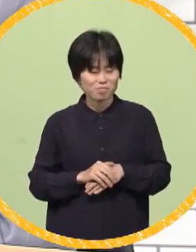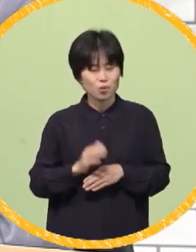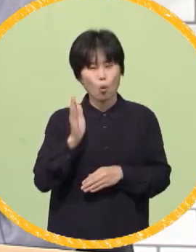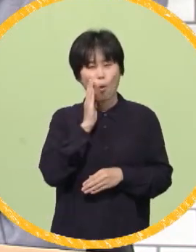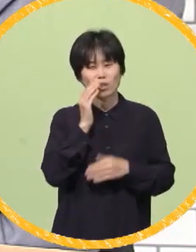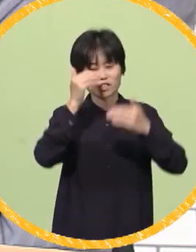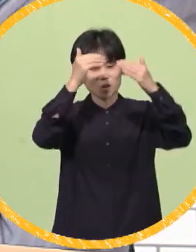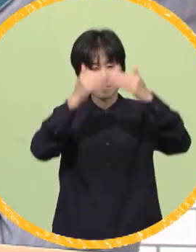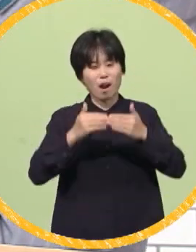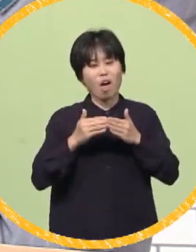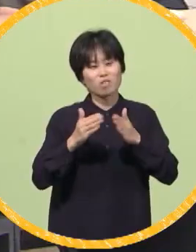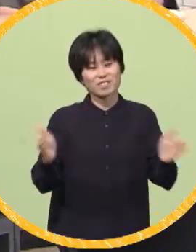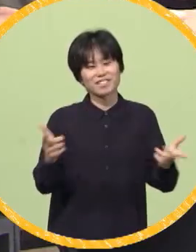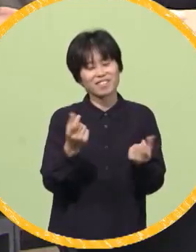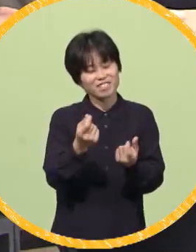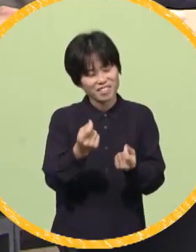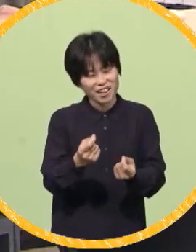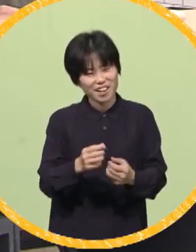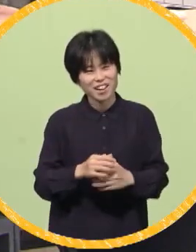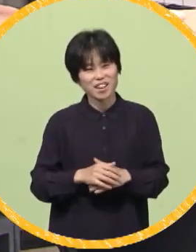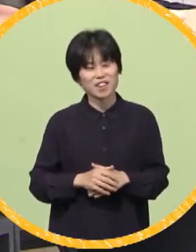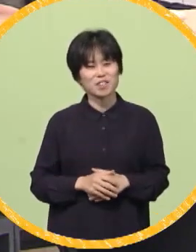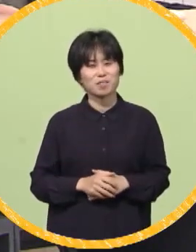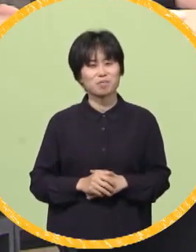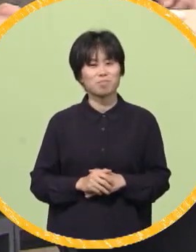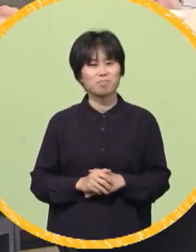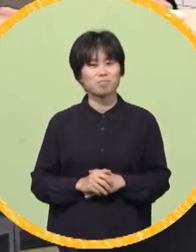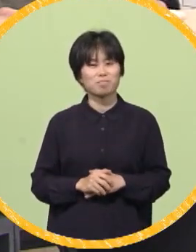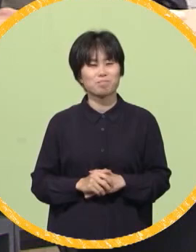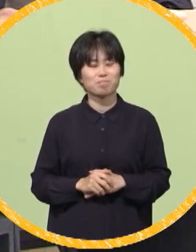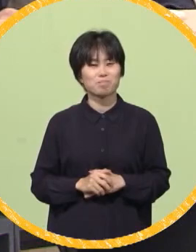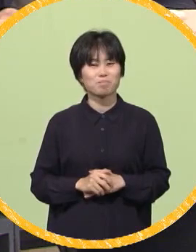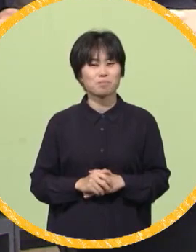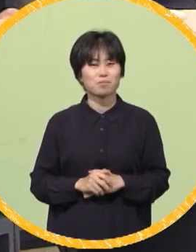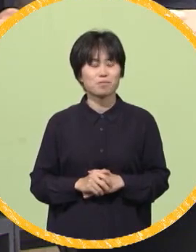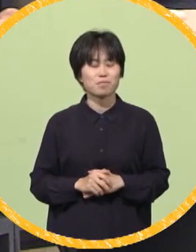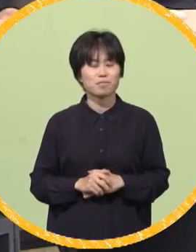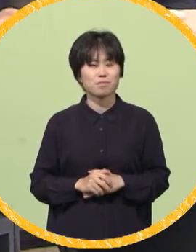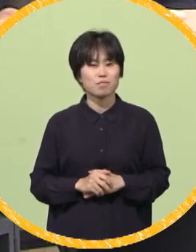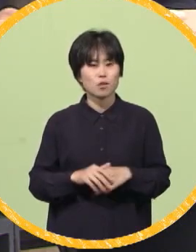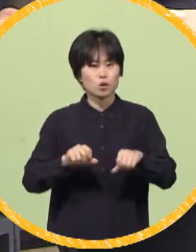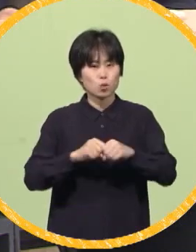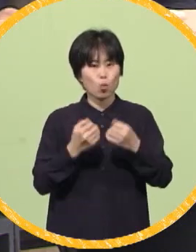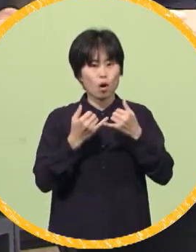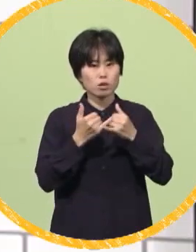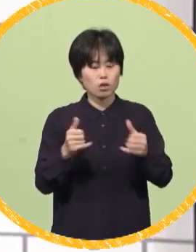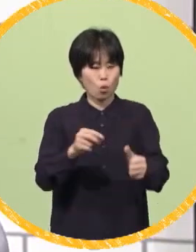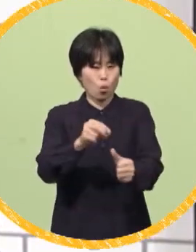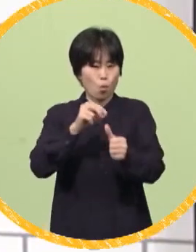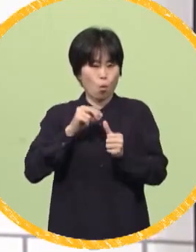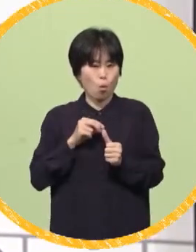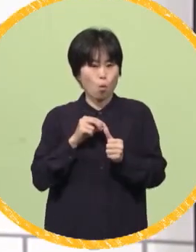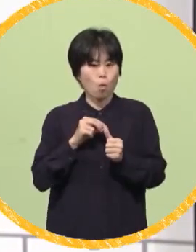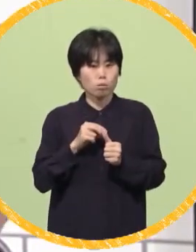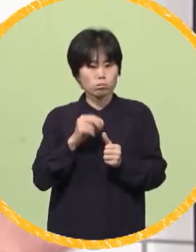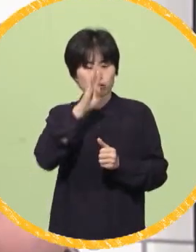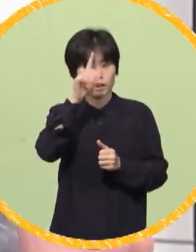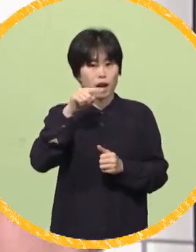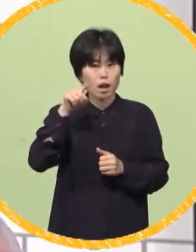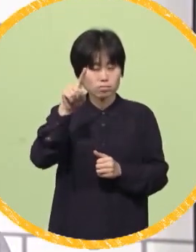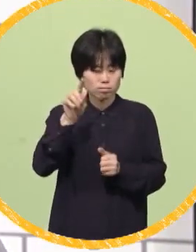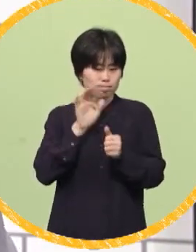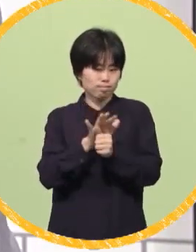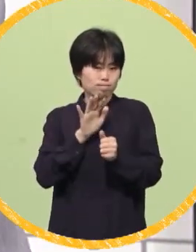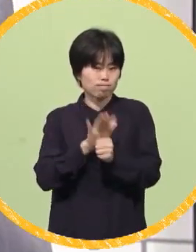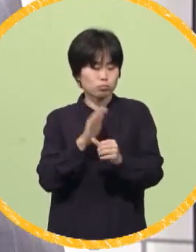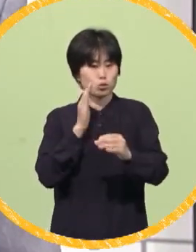ですね。美味しい。 ね、 でも 本当に、あれ、障害者雇用っていうのは、これ我々はね、あの県としても全面的に進